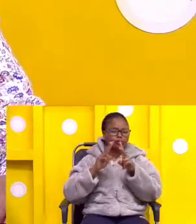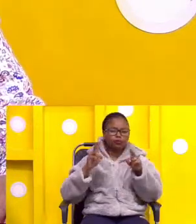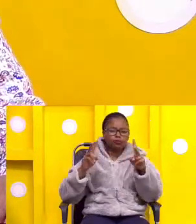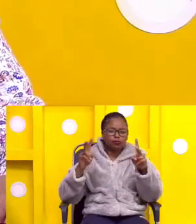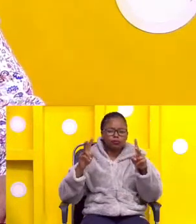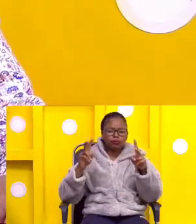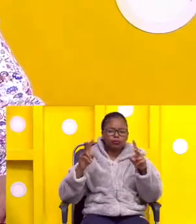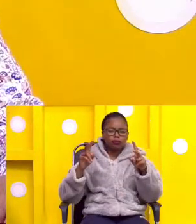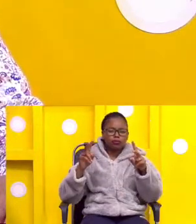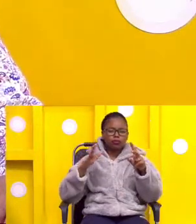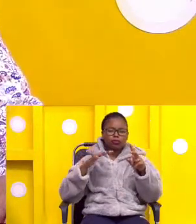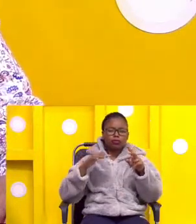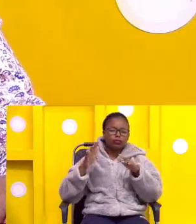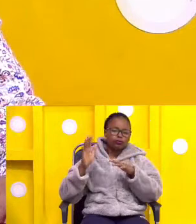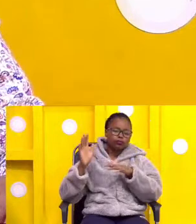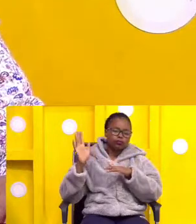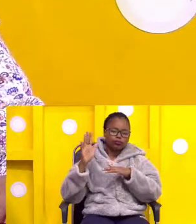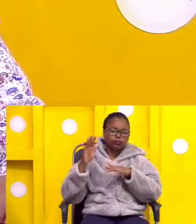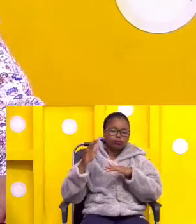wega ũcio ũgatũkinyĩrĩra ũmũthĩ